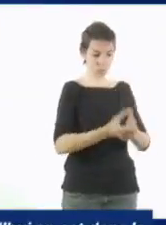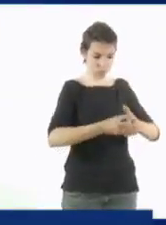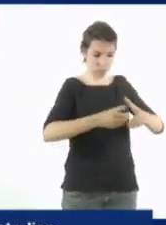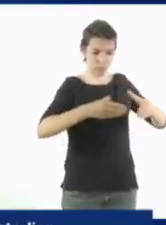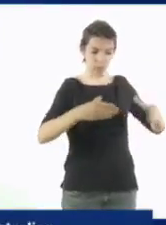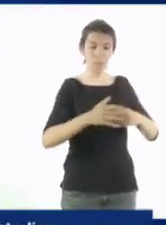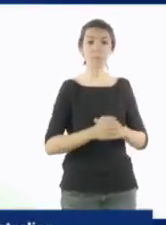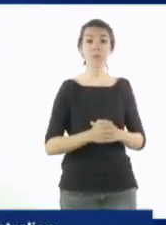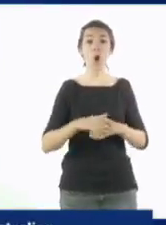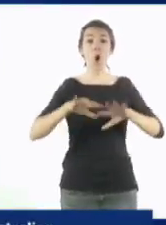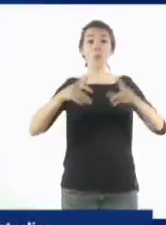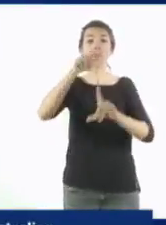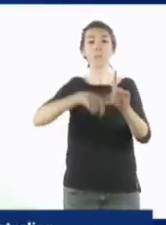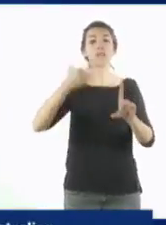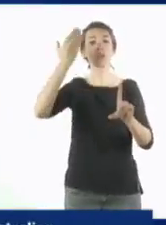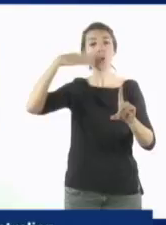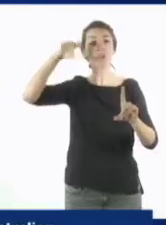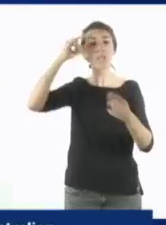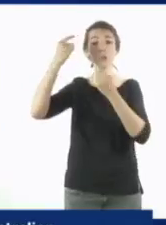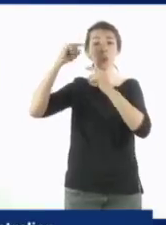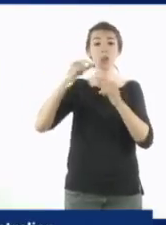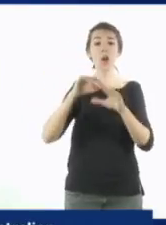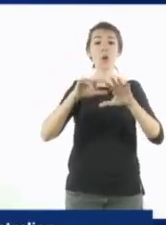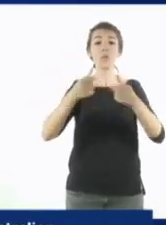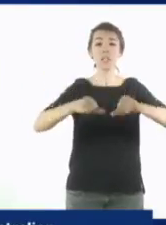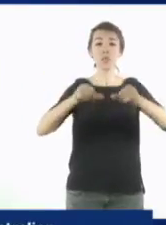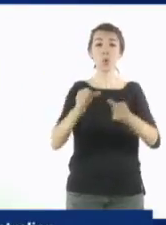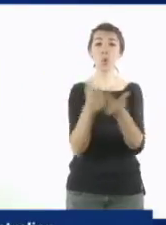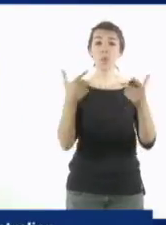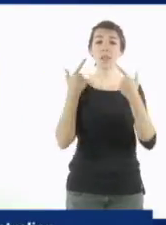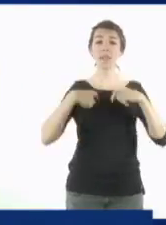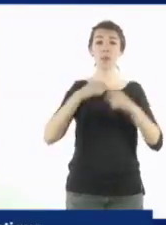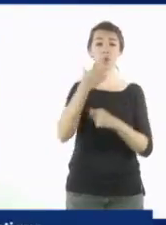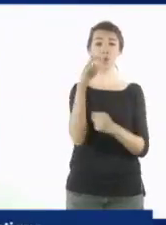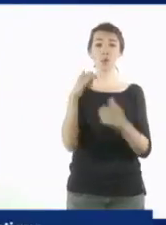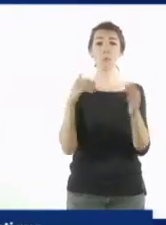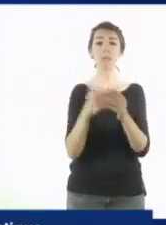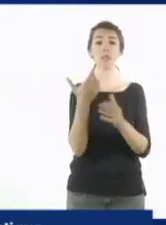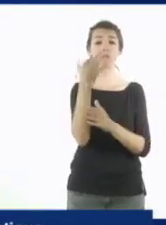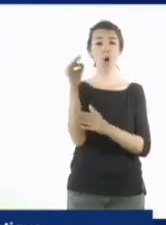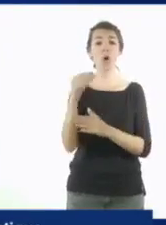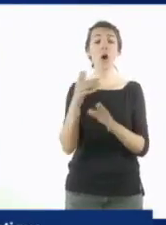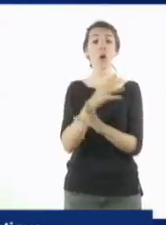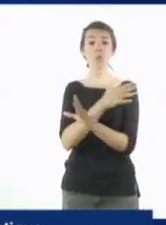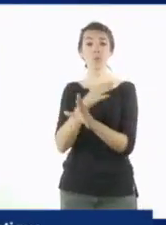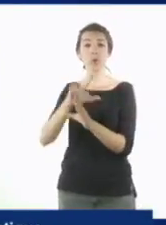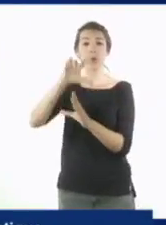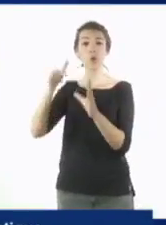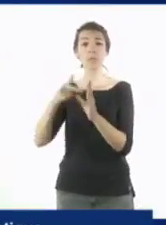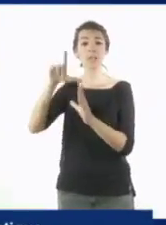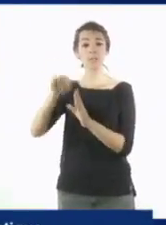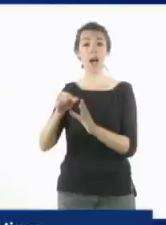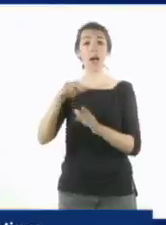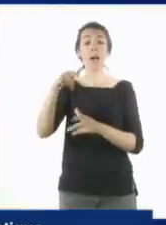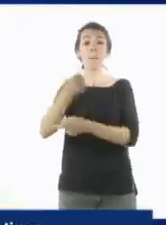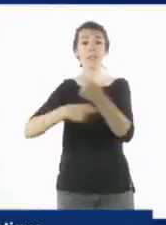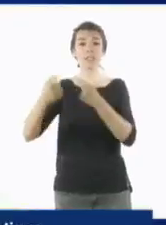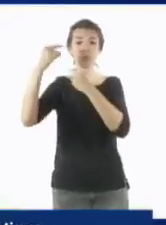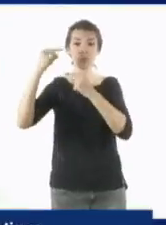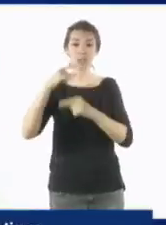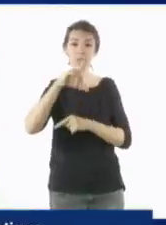En moyenne, chaque touriste australien dépense 200 000 francs par séjour. L'ensemble du secteur touristique espère en attirer 50